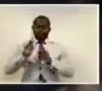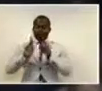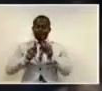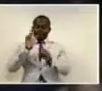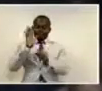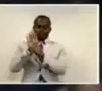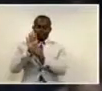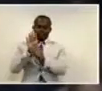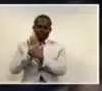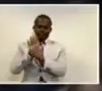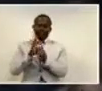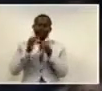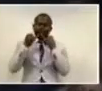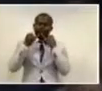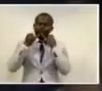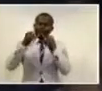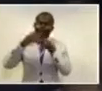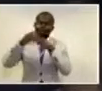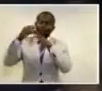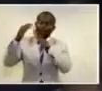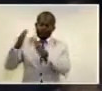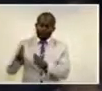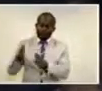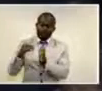ndabwira abayobozi